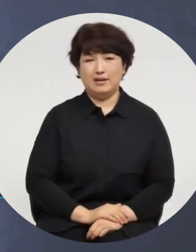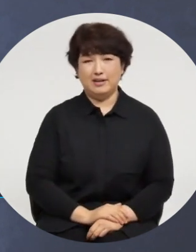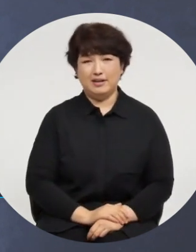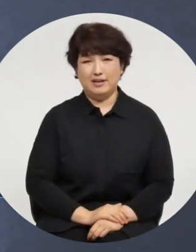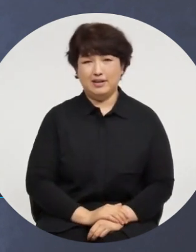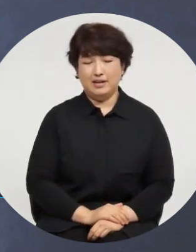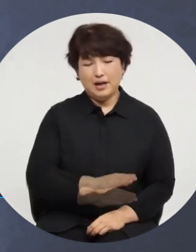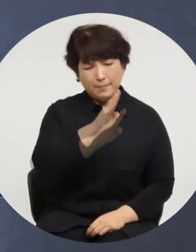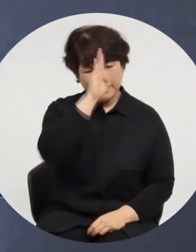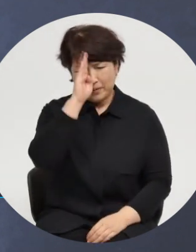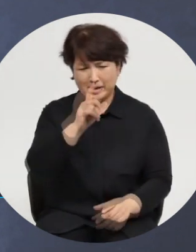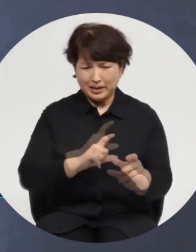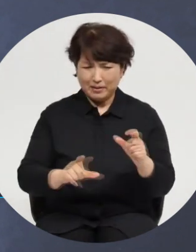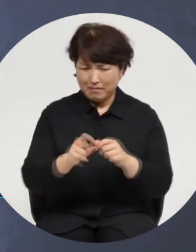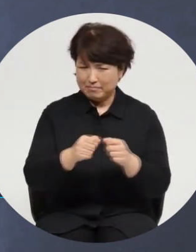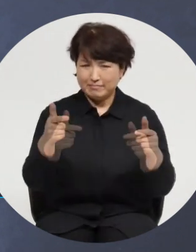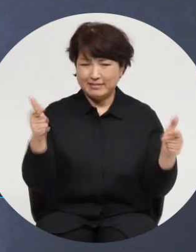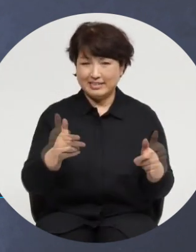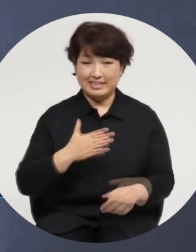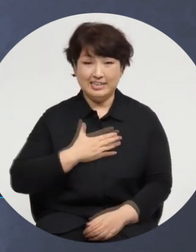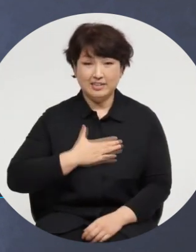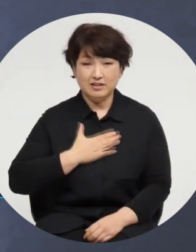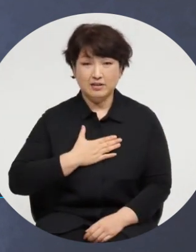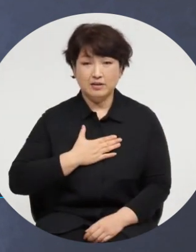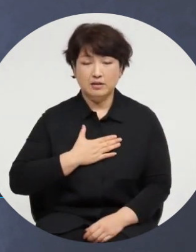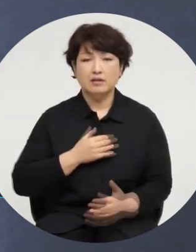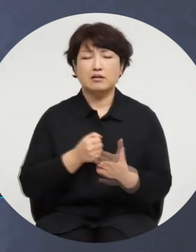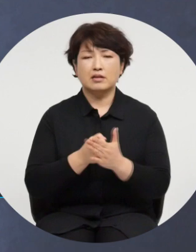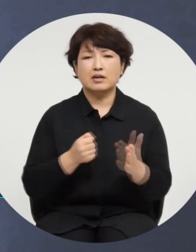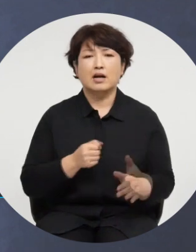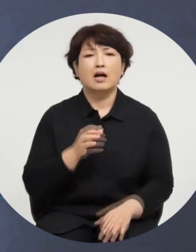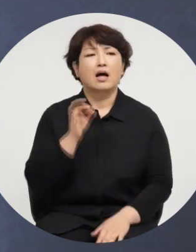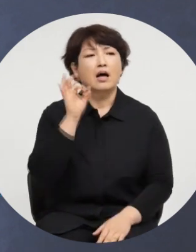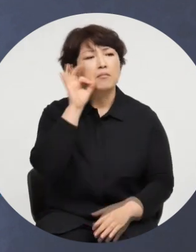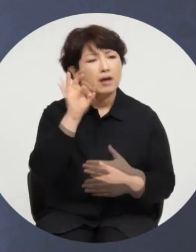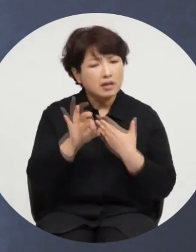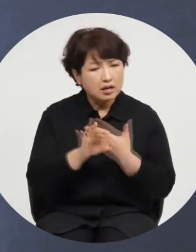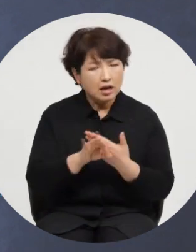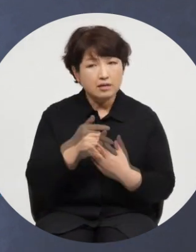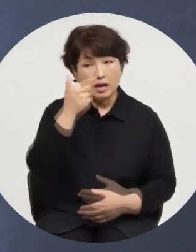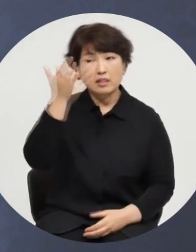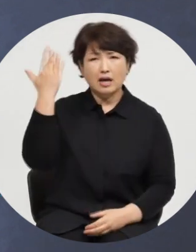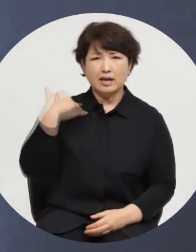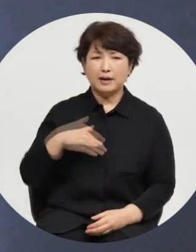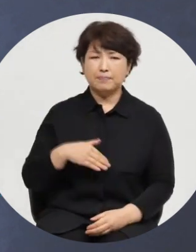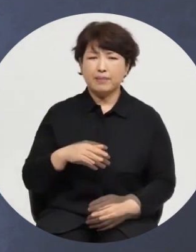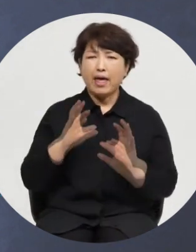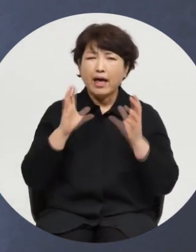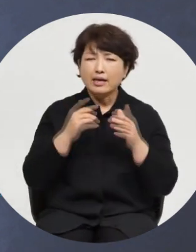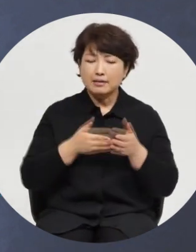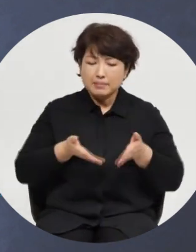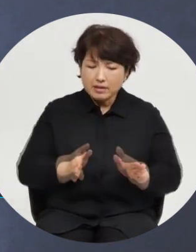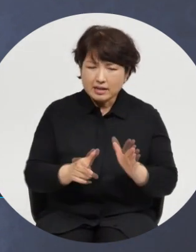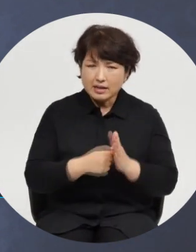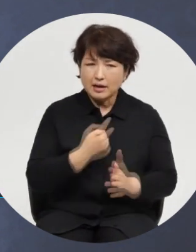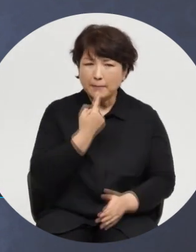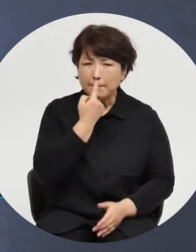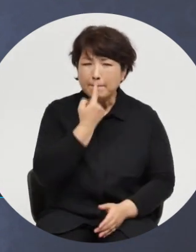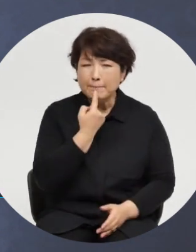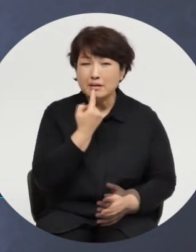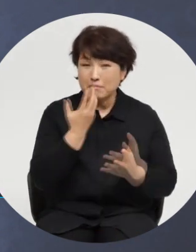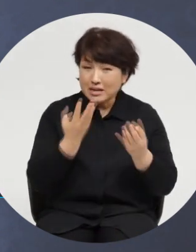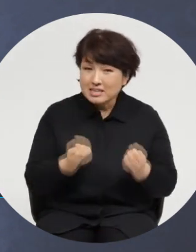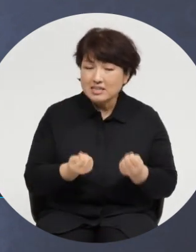어쩐 5 이러니까 더 아프다 이거 페어 병이 더 낫고 하시겠어요 그런가 해야 게